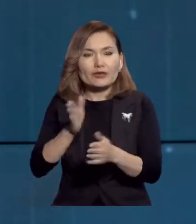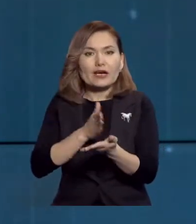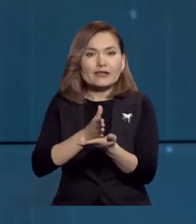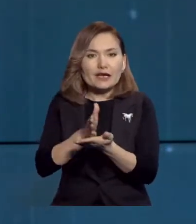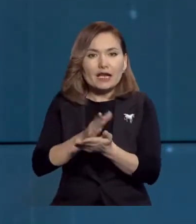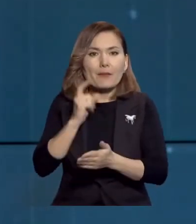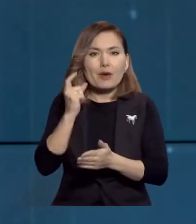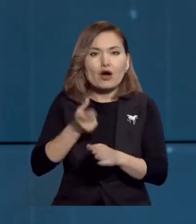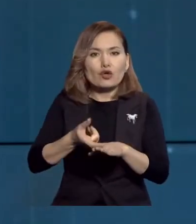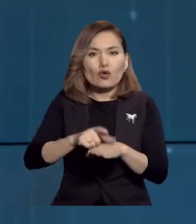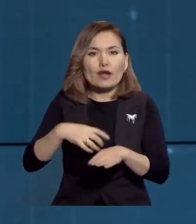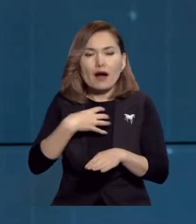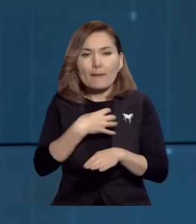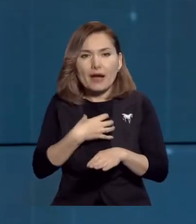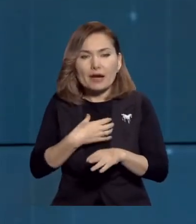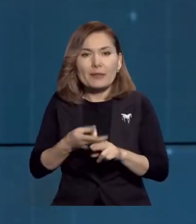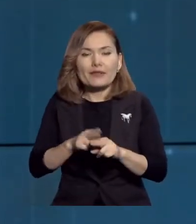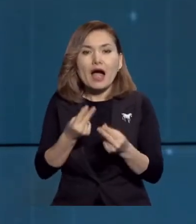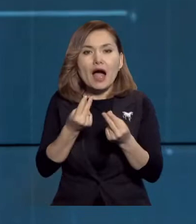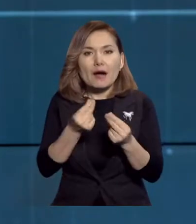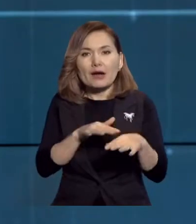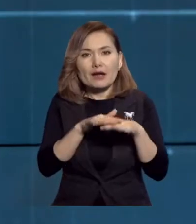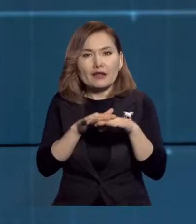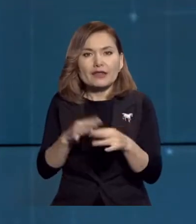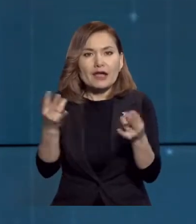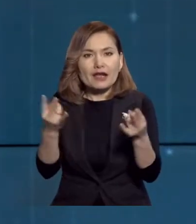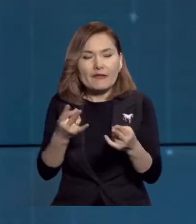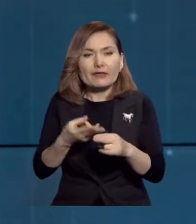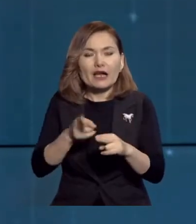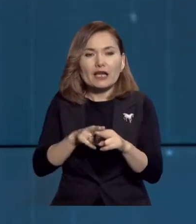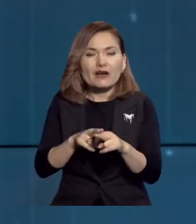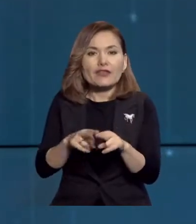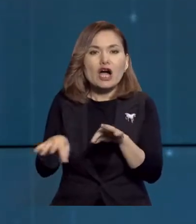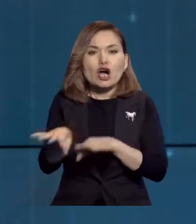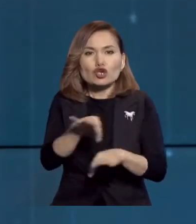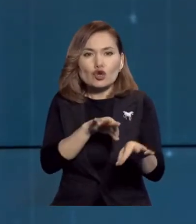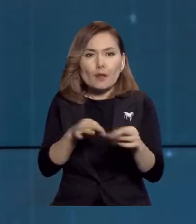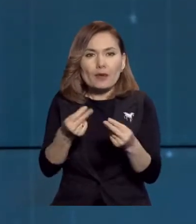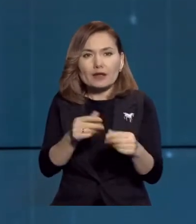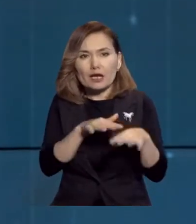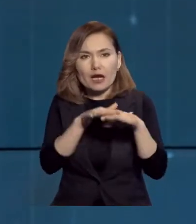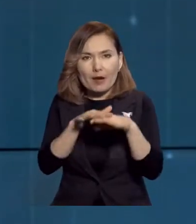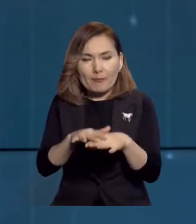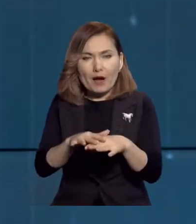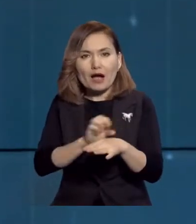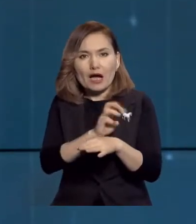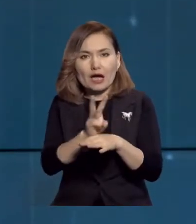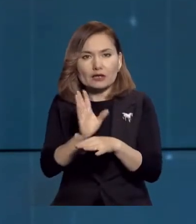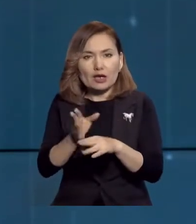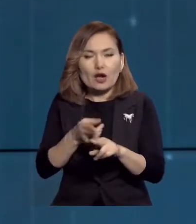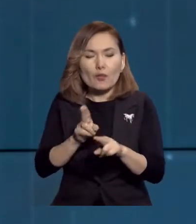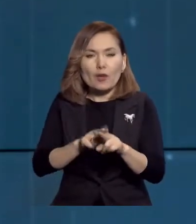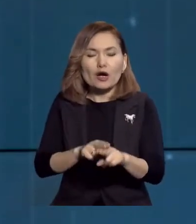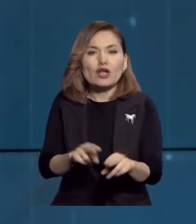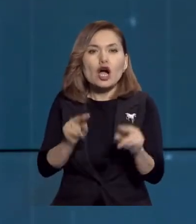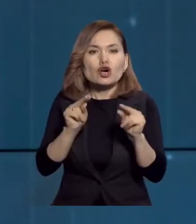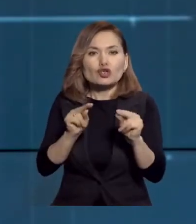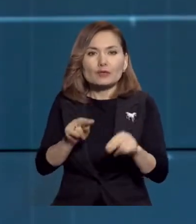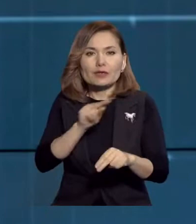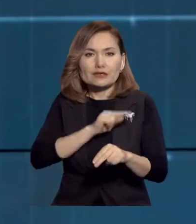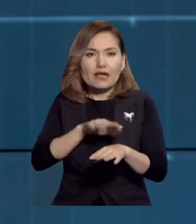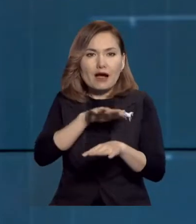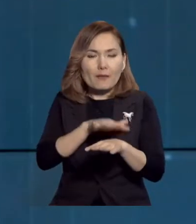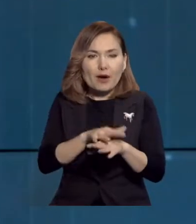және экономикалық маңызы бар, әрі капиталды көп қажет ететін инвестициялық жобаларды қаржыландырады. Қызметтің ашықтығын арттырып, қарқынды